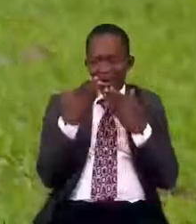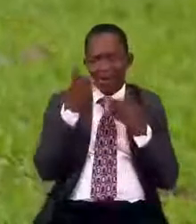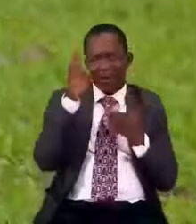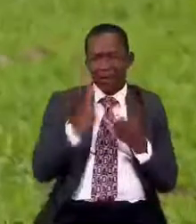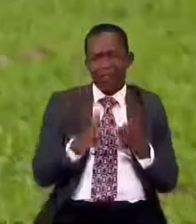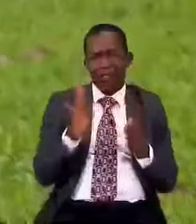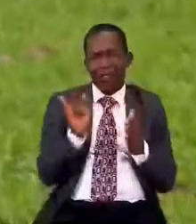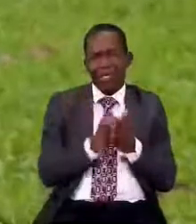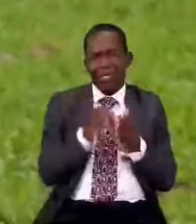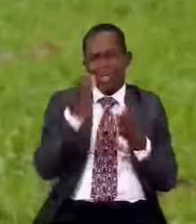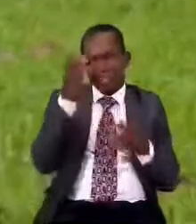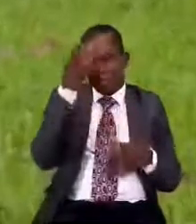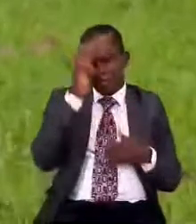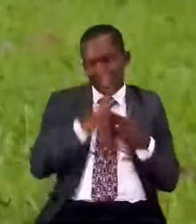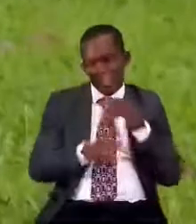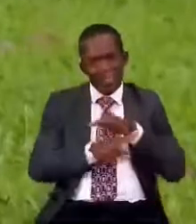ôté. Ma prière